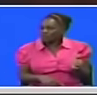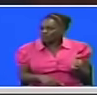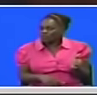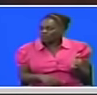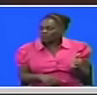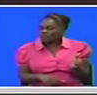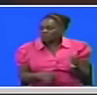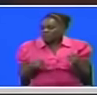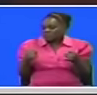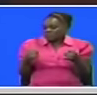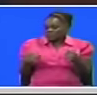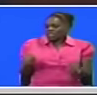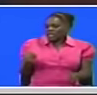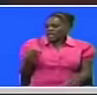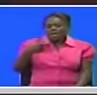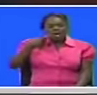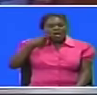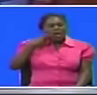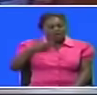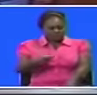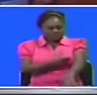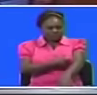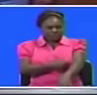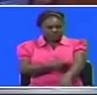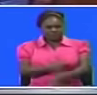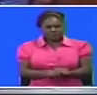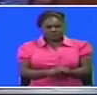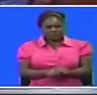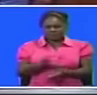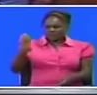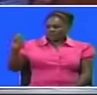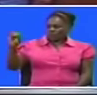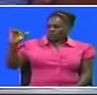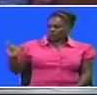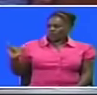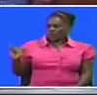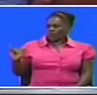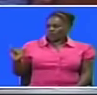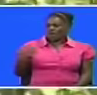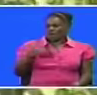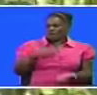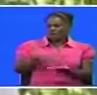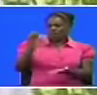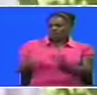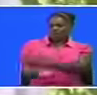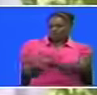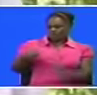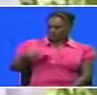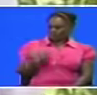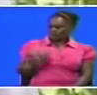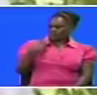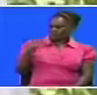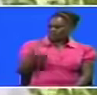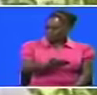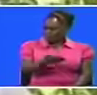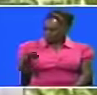ni kujaribu kuvuta bangi kwa police station. Senator Boy Juma Boy alikuwa na mipasho zaidi. Na mimi nataka kuambia